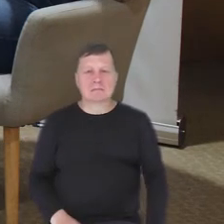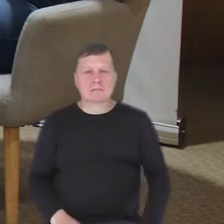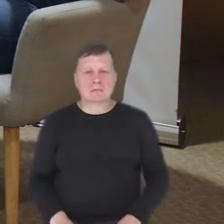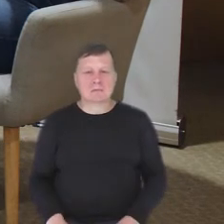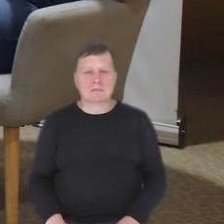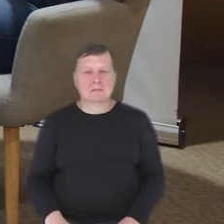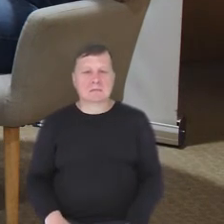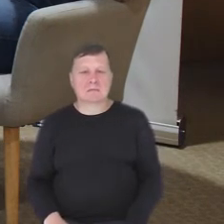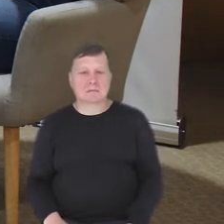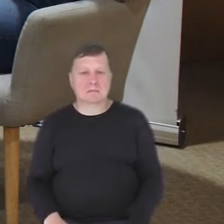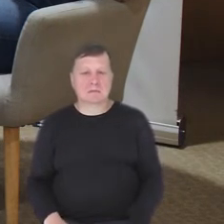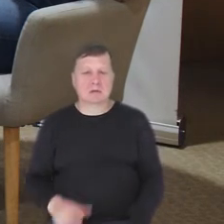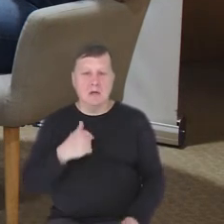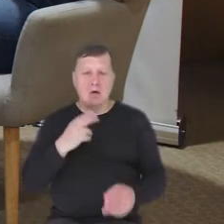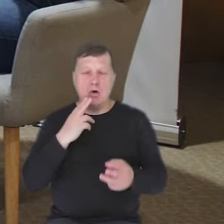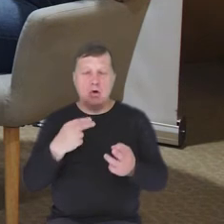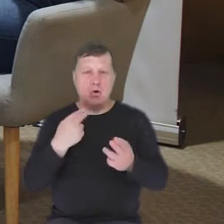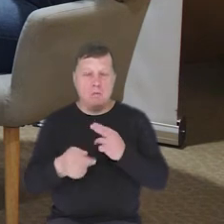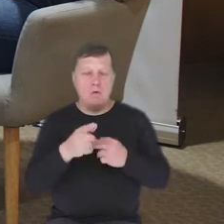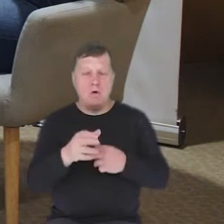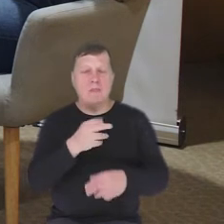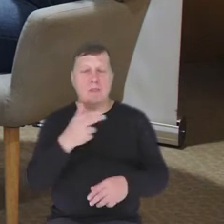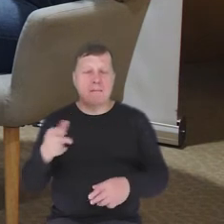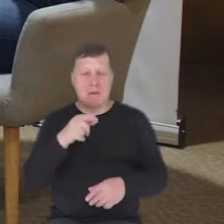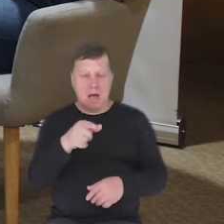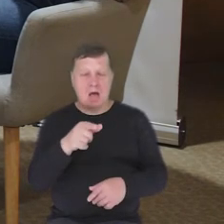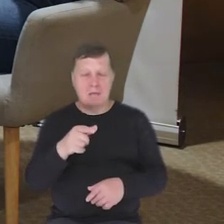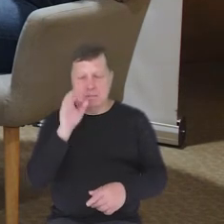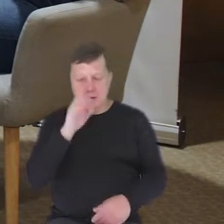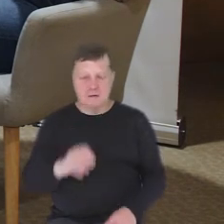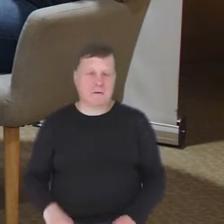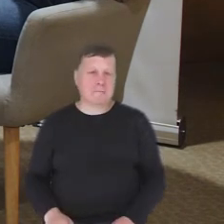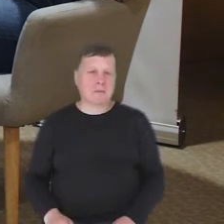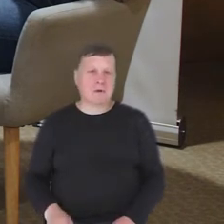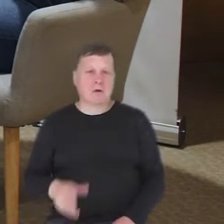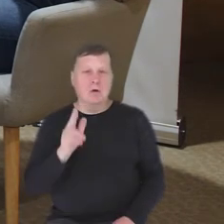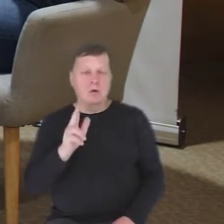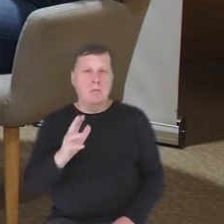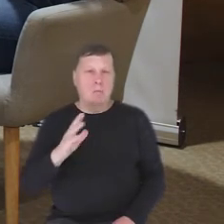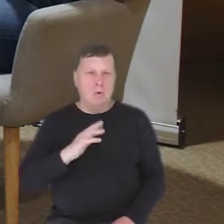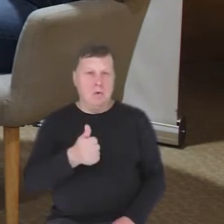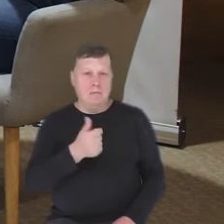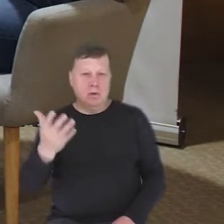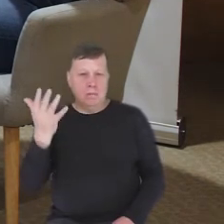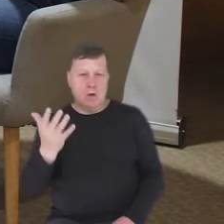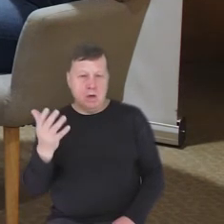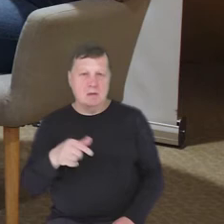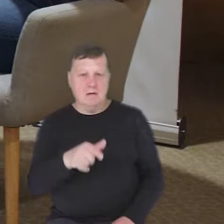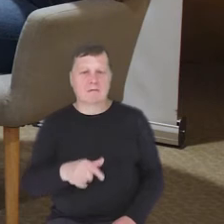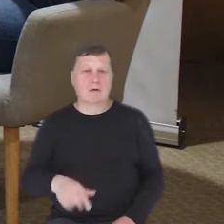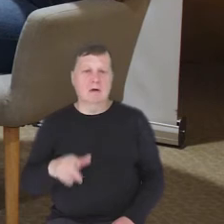od razu odpowiem, jeżeli chodzi o tematy pornograficzne. Jeżeli ktoś do numeru 5 przesłał pornografię dziecięcą, to